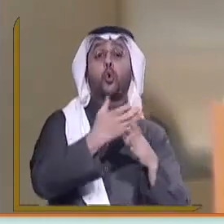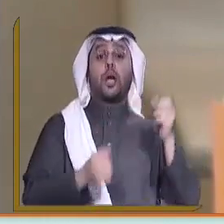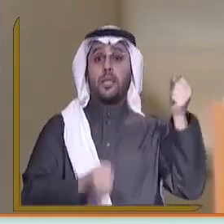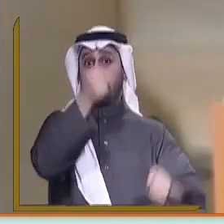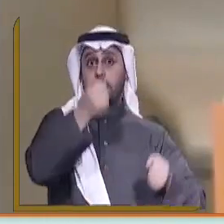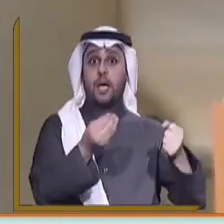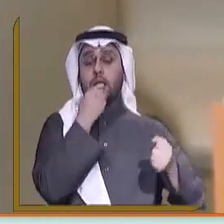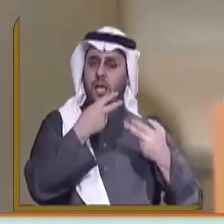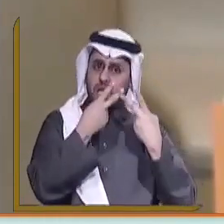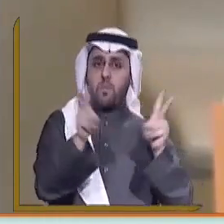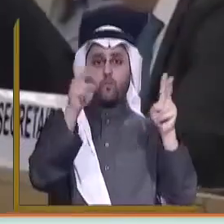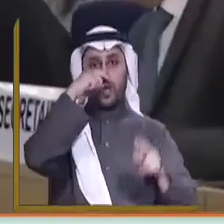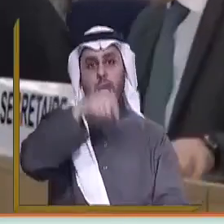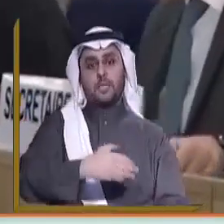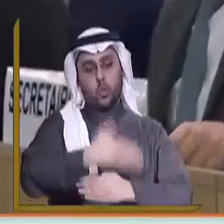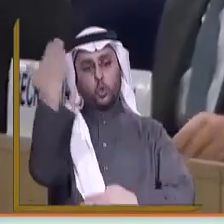الى